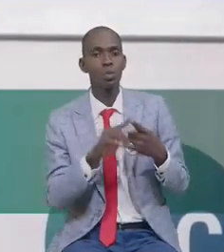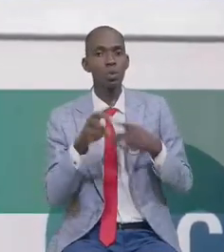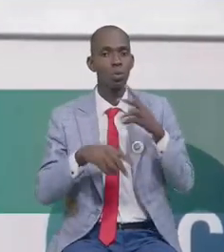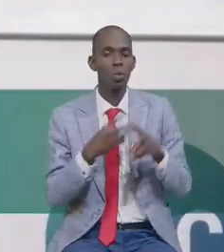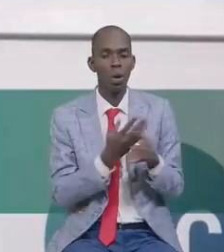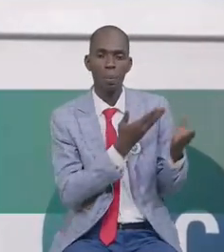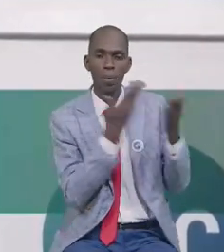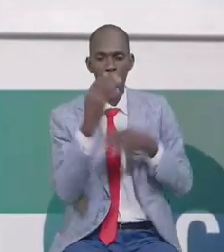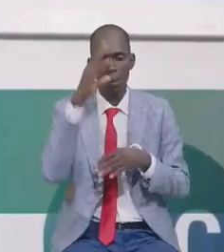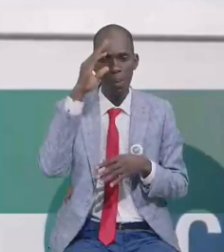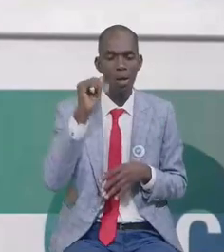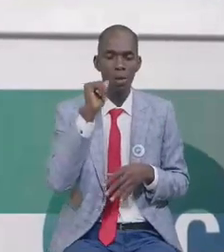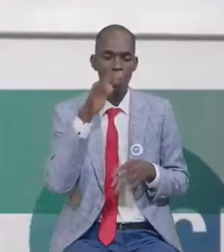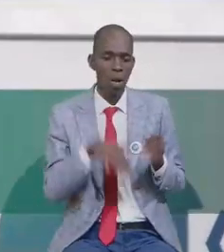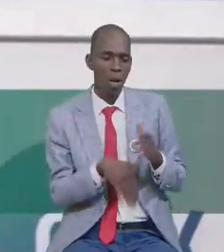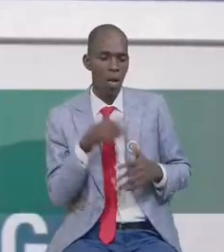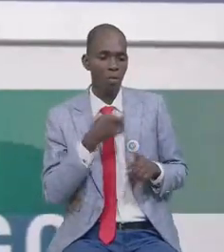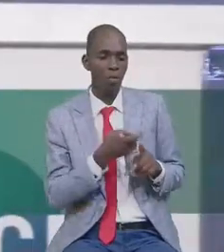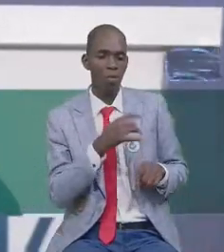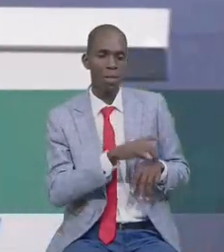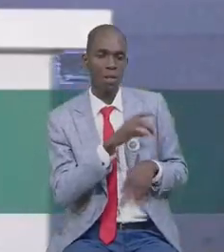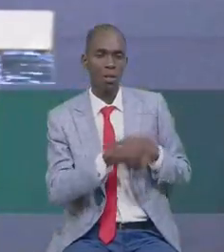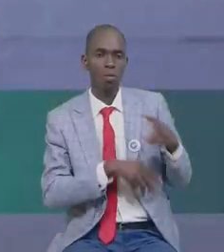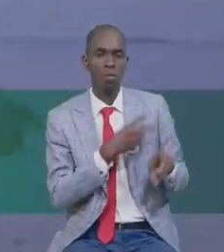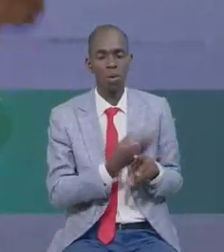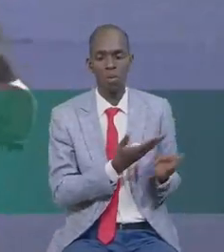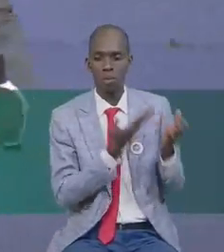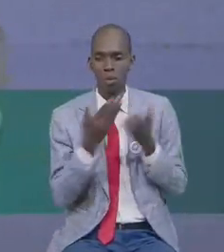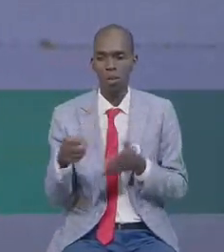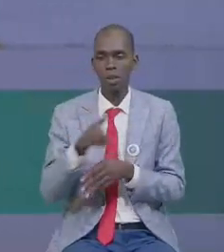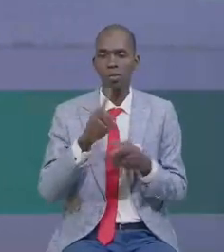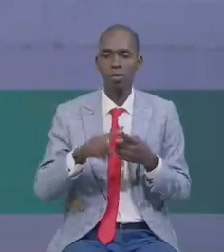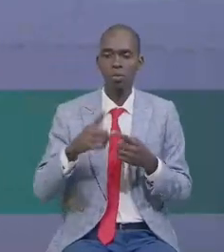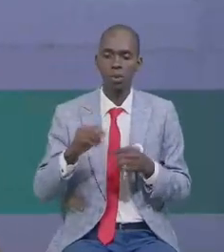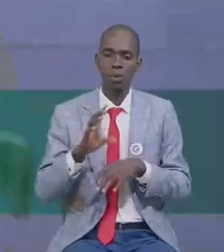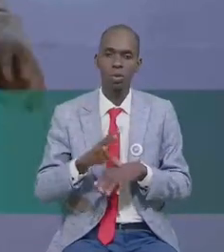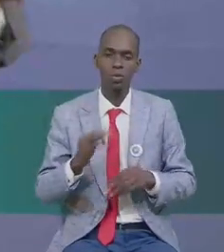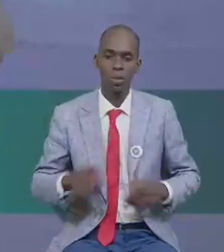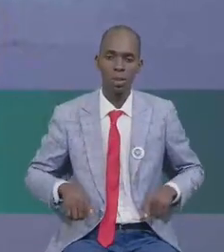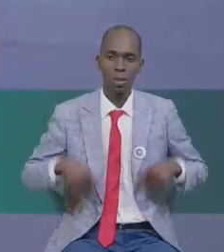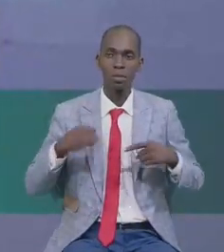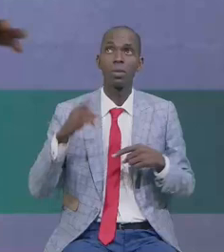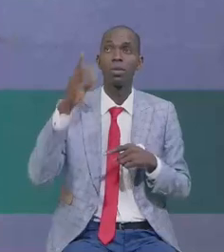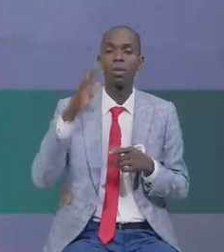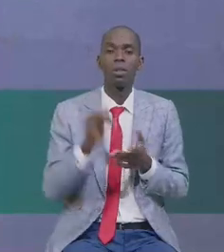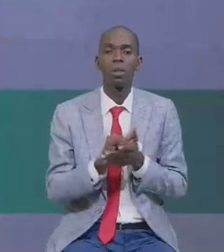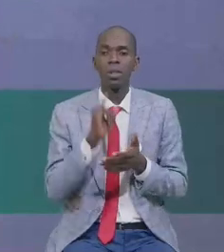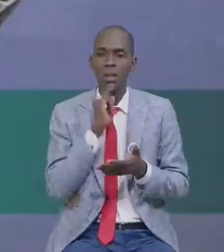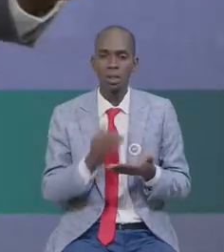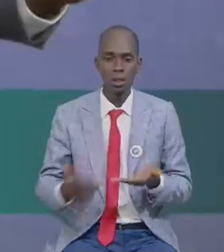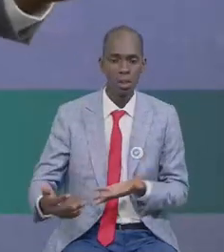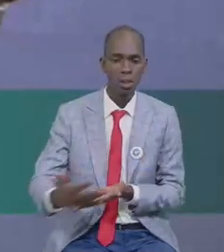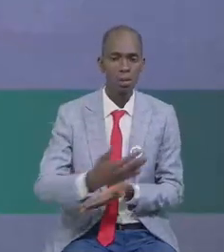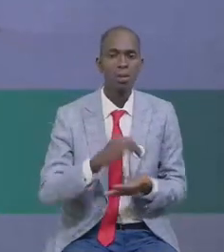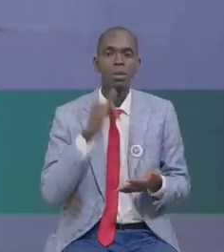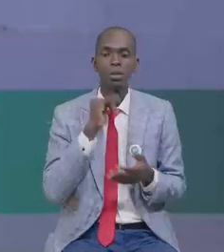les hommes et les femmes à la parole dans l'église du Dieu vivant. Cette moisson est